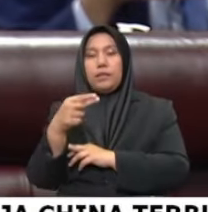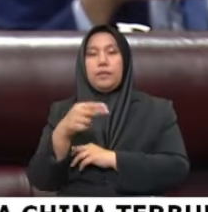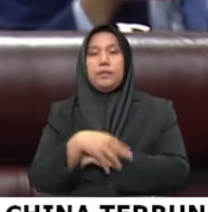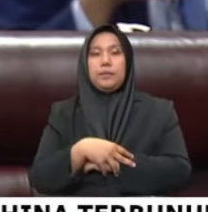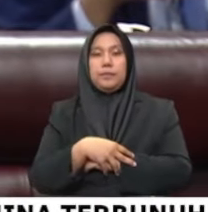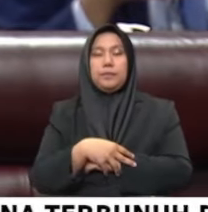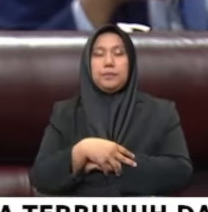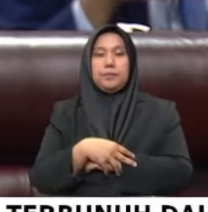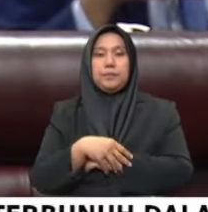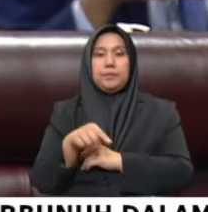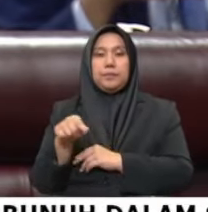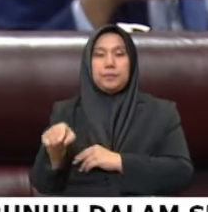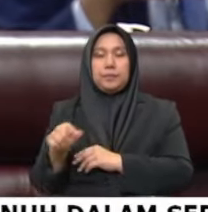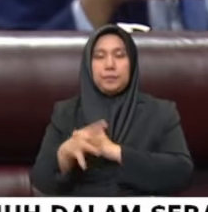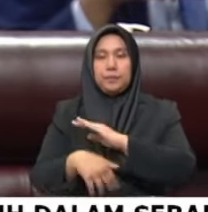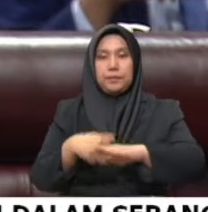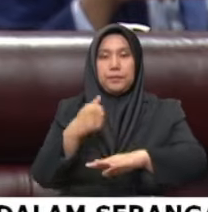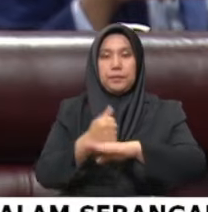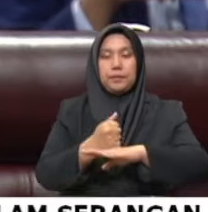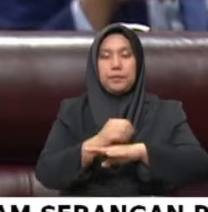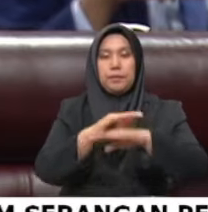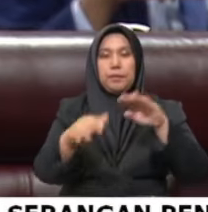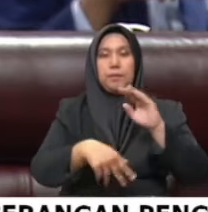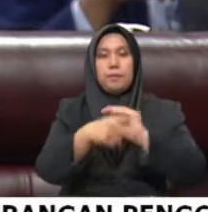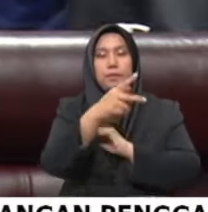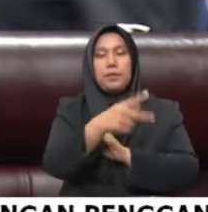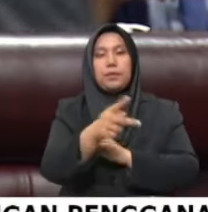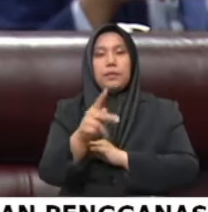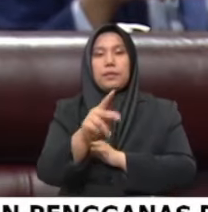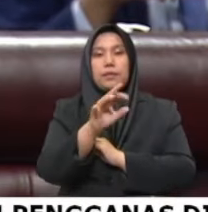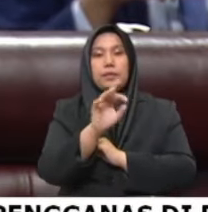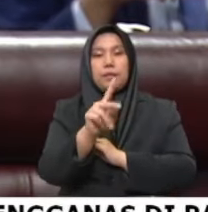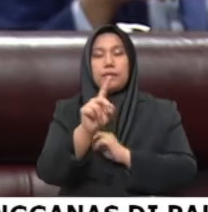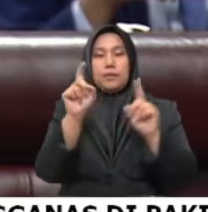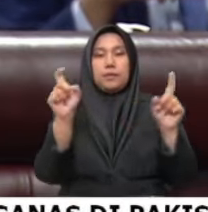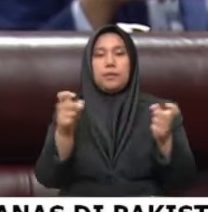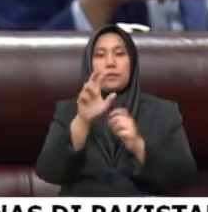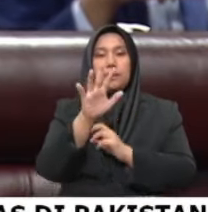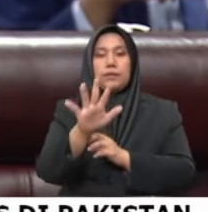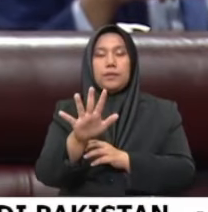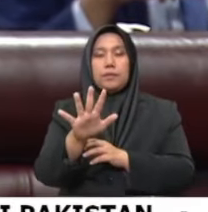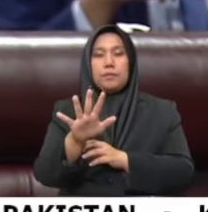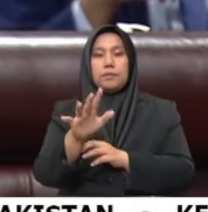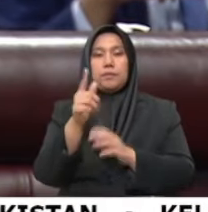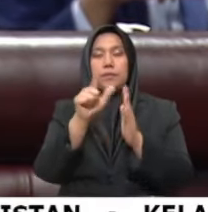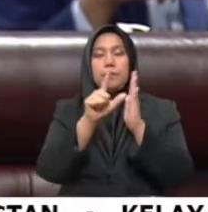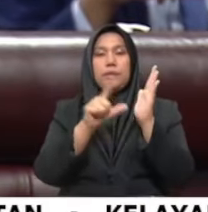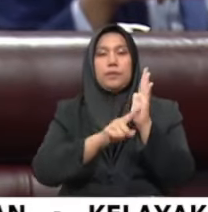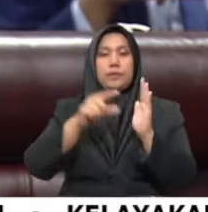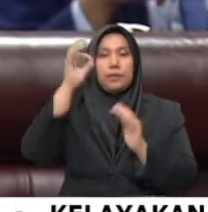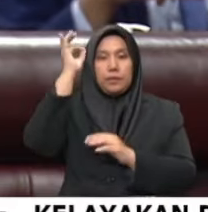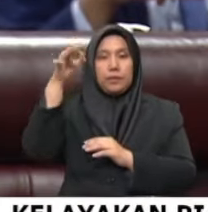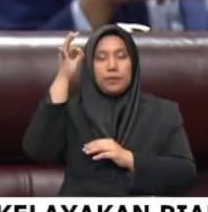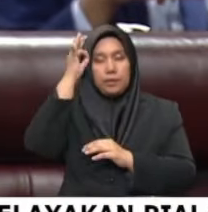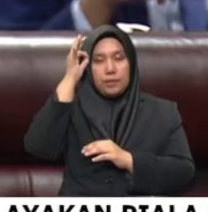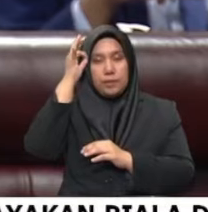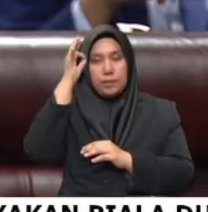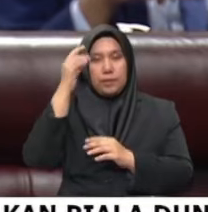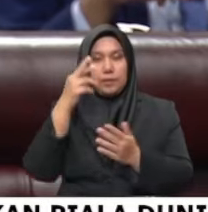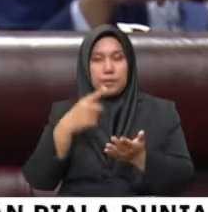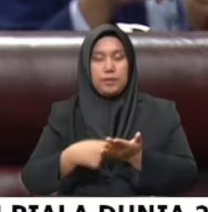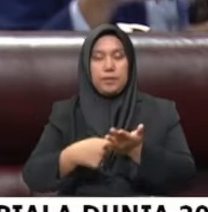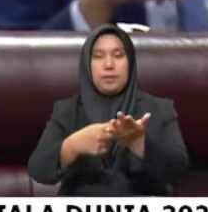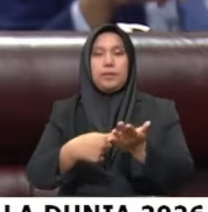Negara ditubuhkan di bawah Perkara 91-5 Perlembagaan Persekutuan sebagai platform rundingan antara